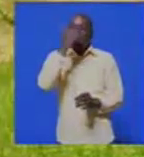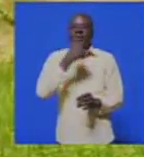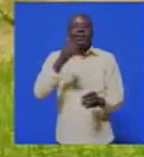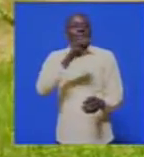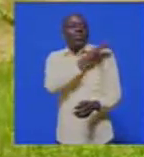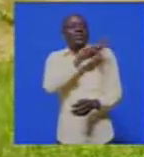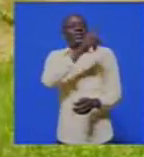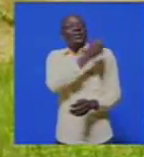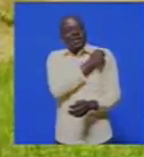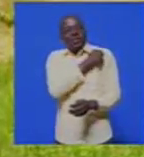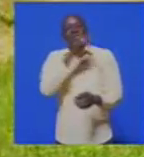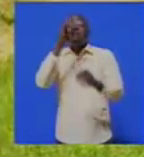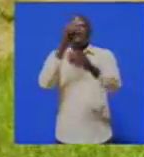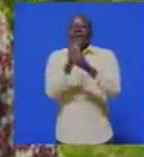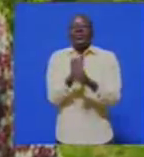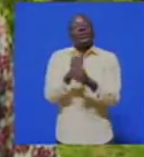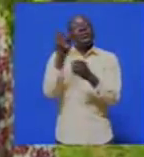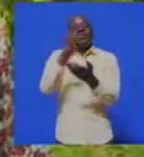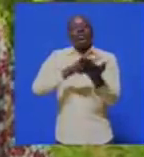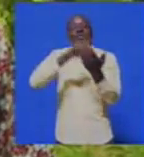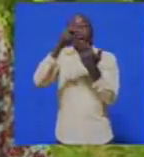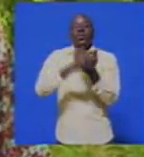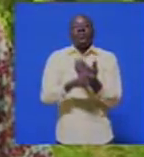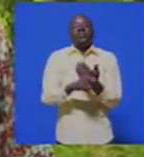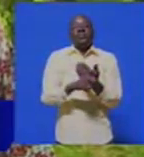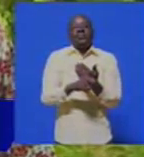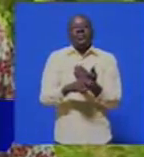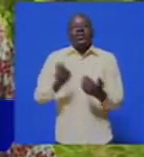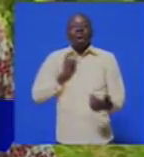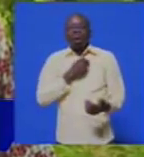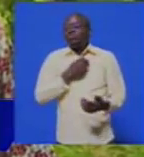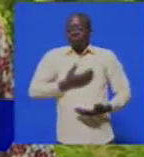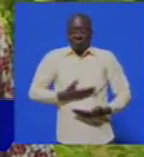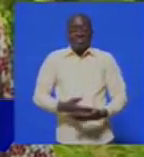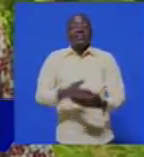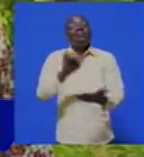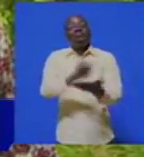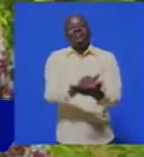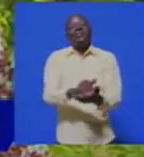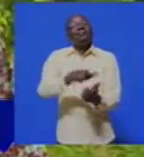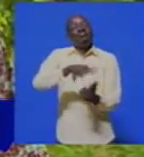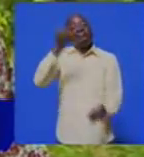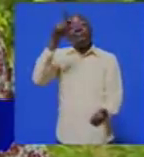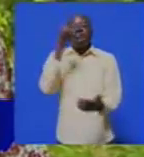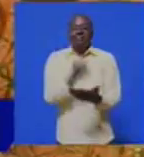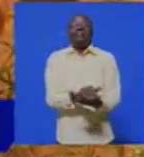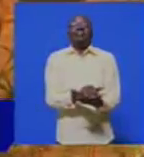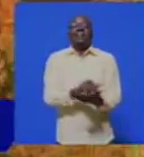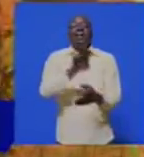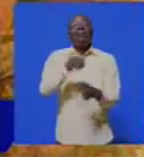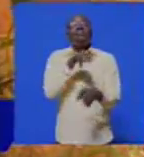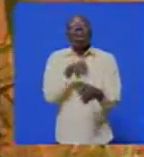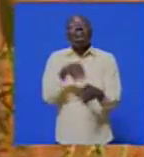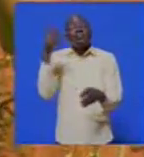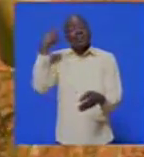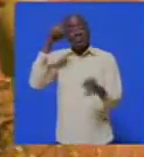l'un des bénéficiaires de ce projet. Nous, on est né dans ça, on a grandi dans ça. Et à un moment, bon, on a pu avoir